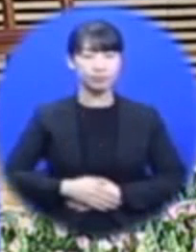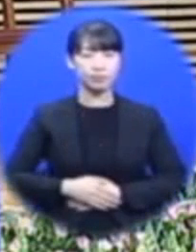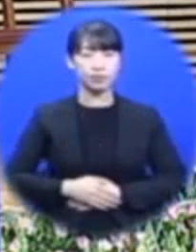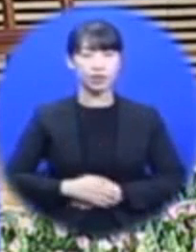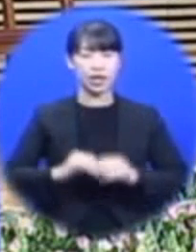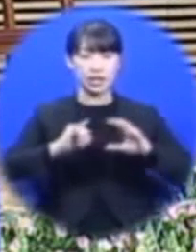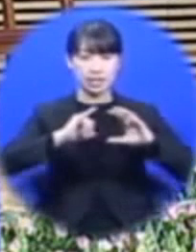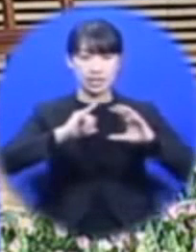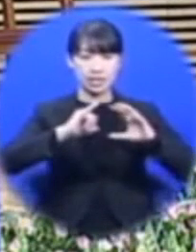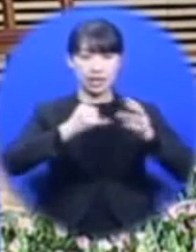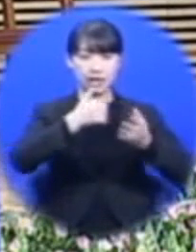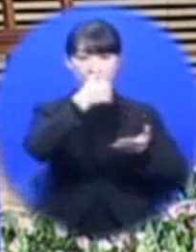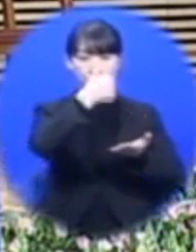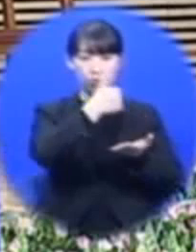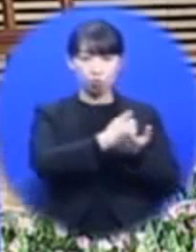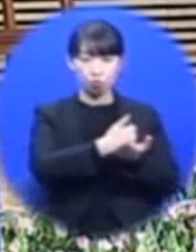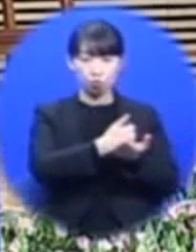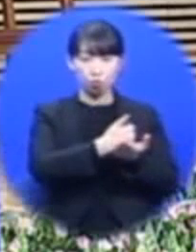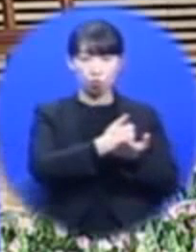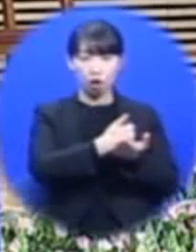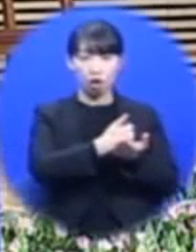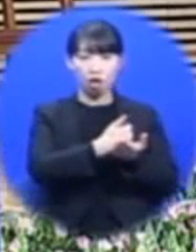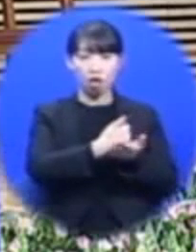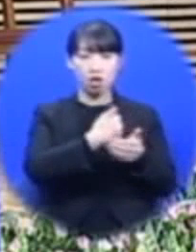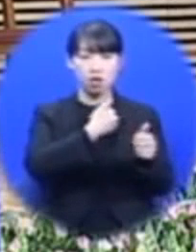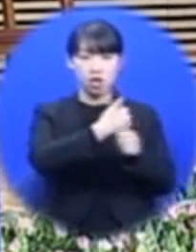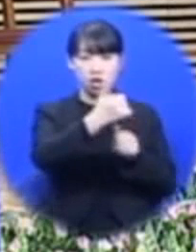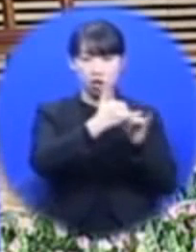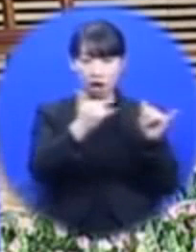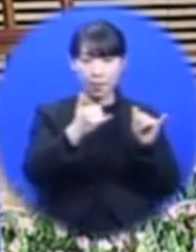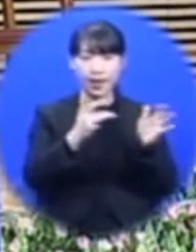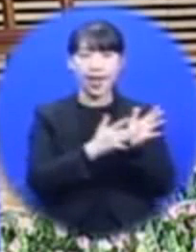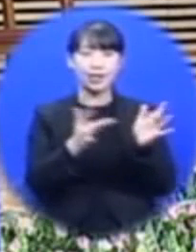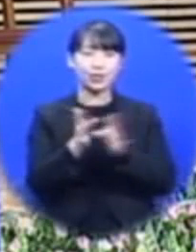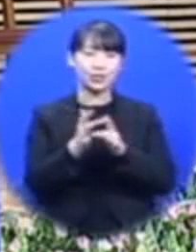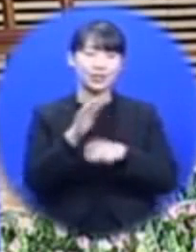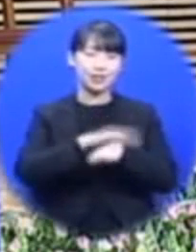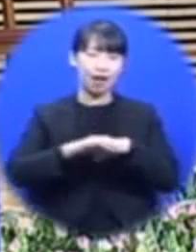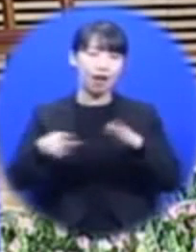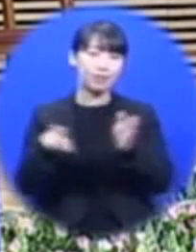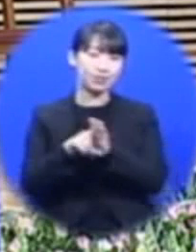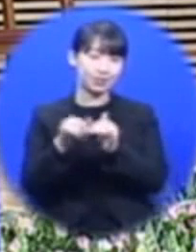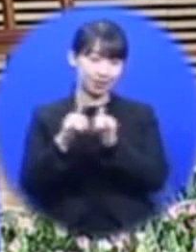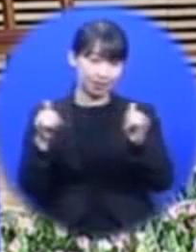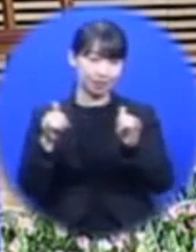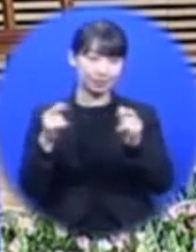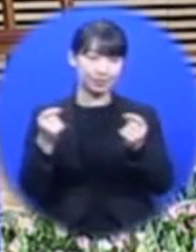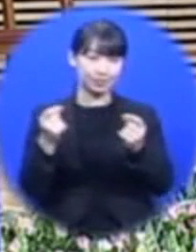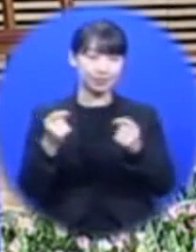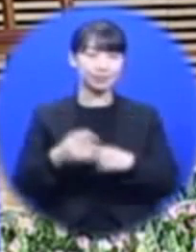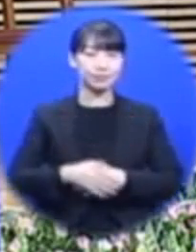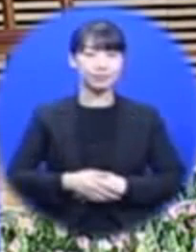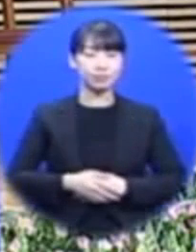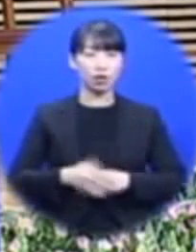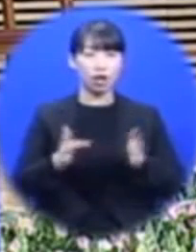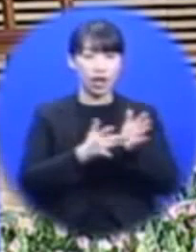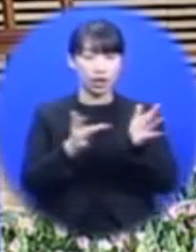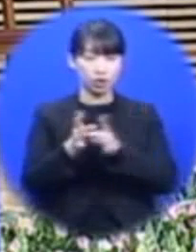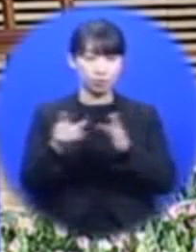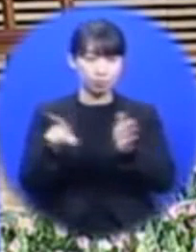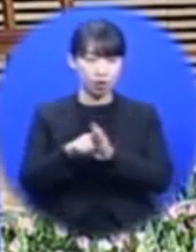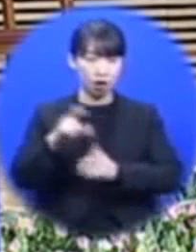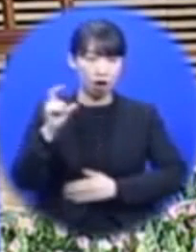메지를 예수님을 잘 믿는 사람입니다 아 예수님을 잘 믿으면 우리는 세상에 끌려가는 사람이